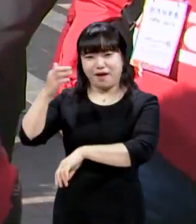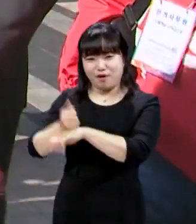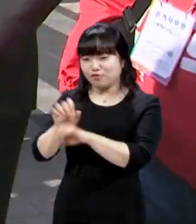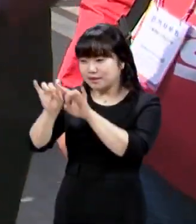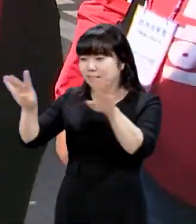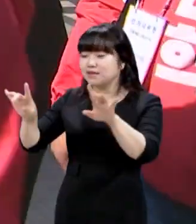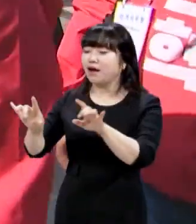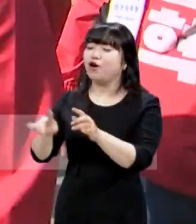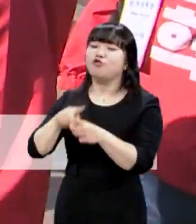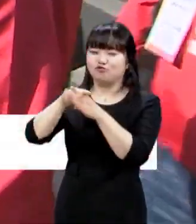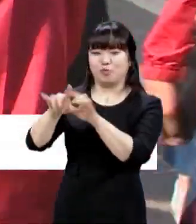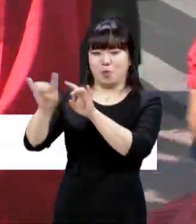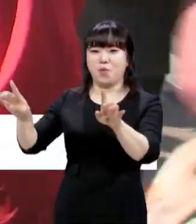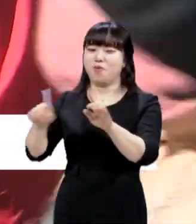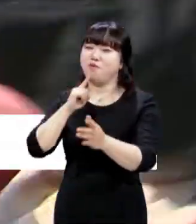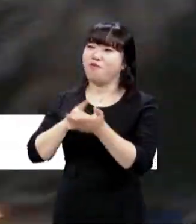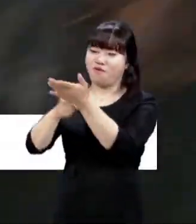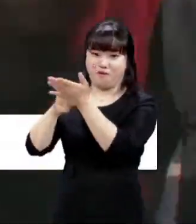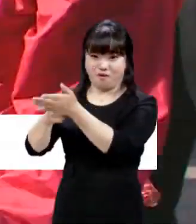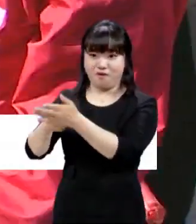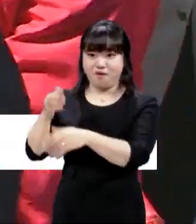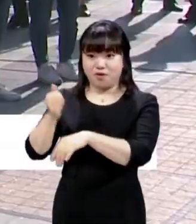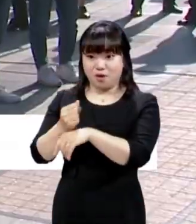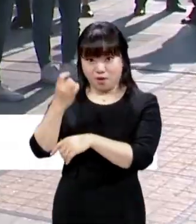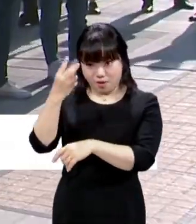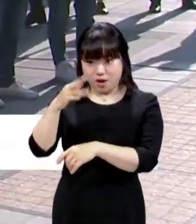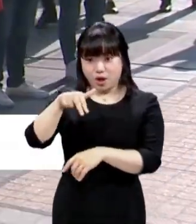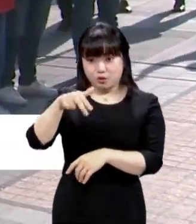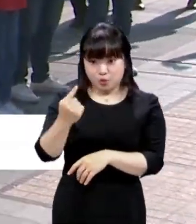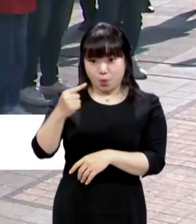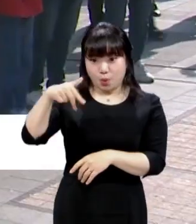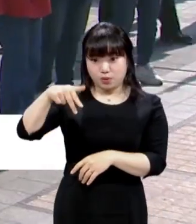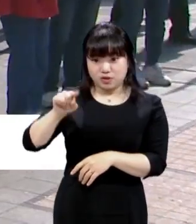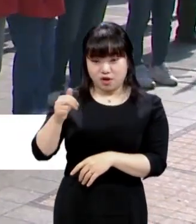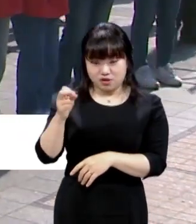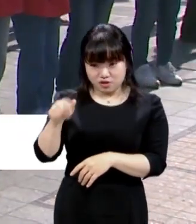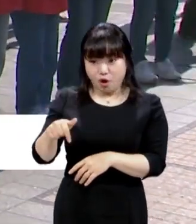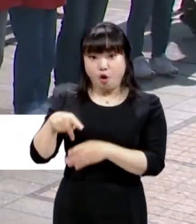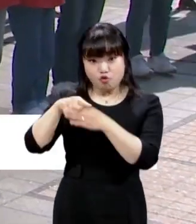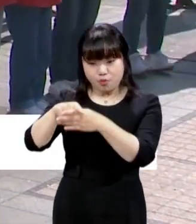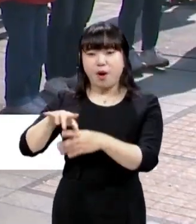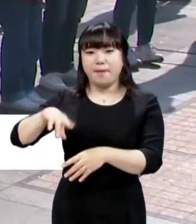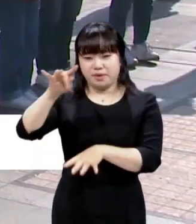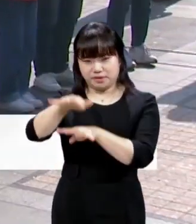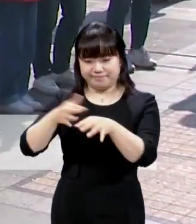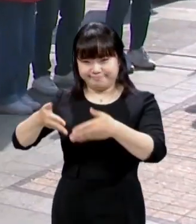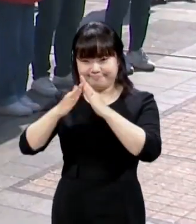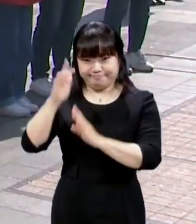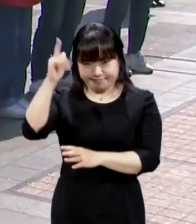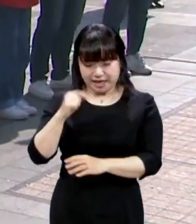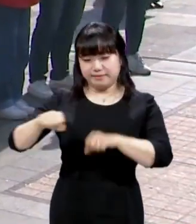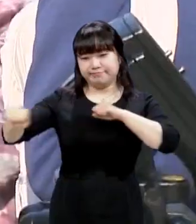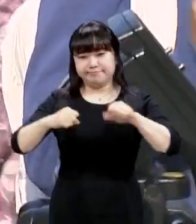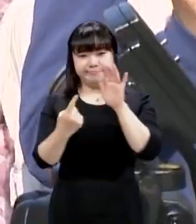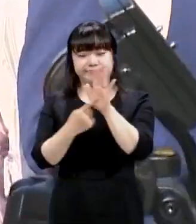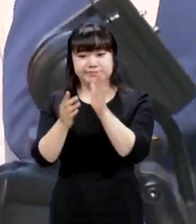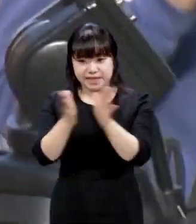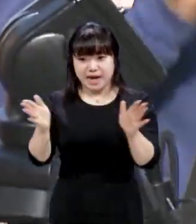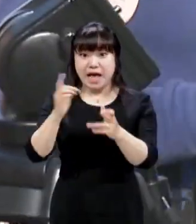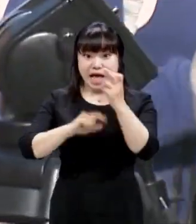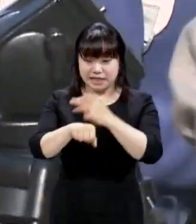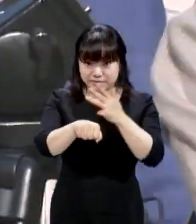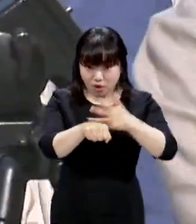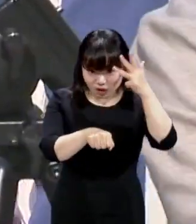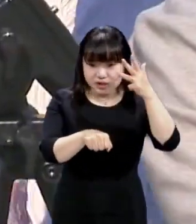서시 교육감 후보 가운데 중 도구 수단 이라 명단에 오른 조전혁 후보가 가장 먼저 출정식을 가졌습니다 아침